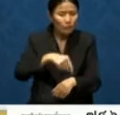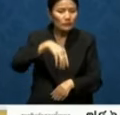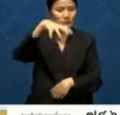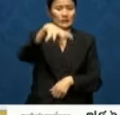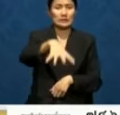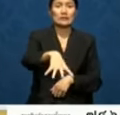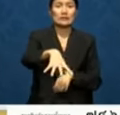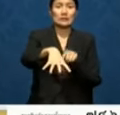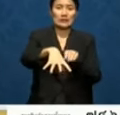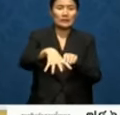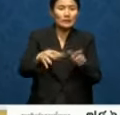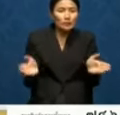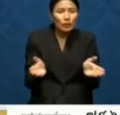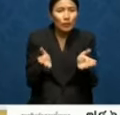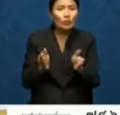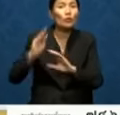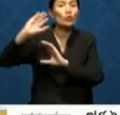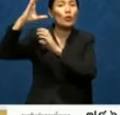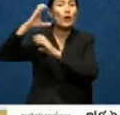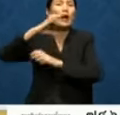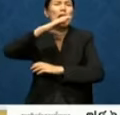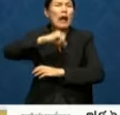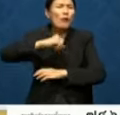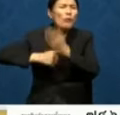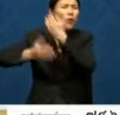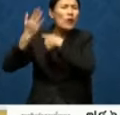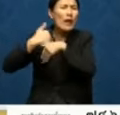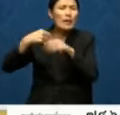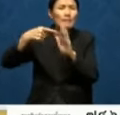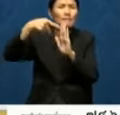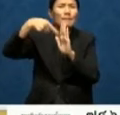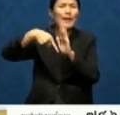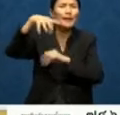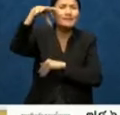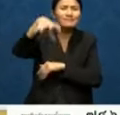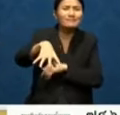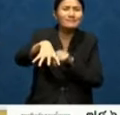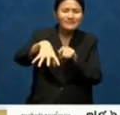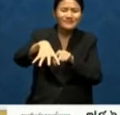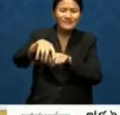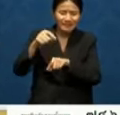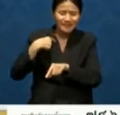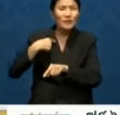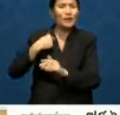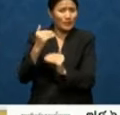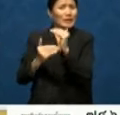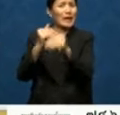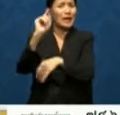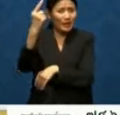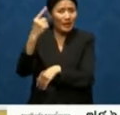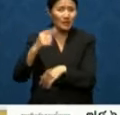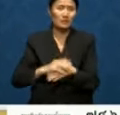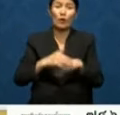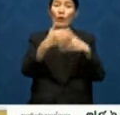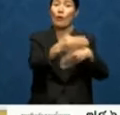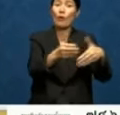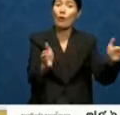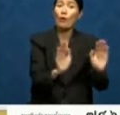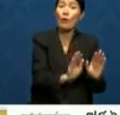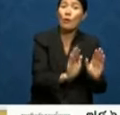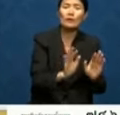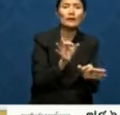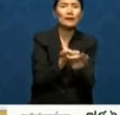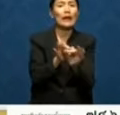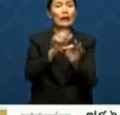โดยรวมภาพยนตร์เก่าจังหวัดแพร่มาเป็นพื้นที่สร้างสรรค์เอาโกดังของธนาคารกรุงไทยที่